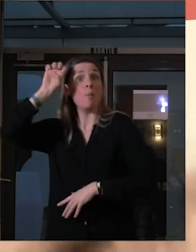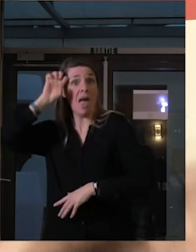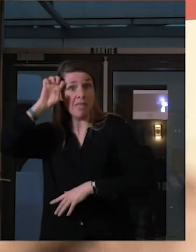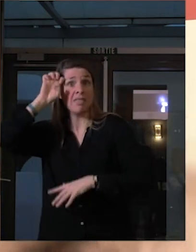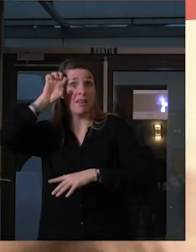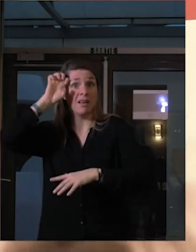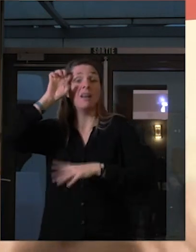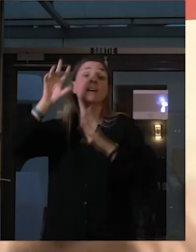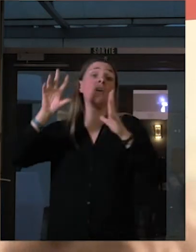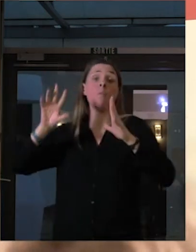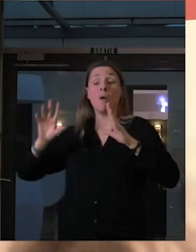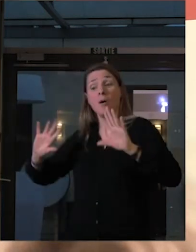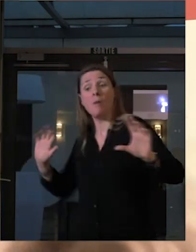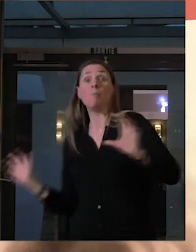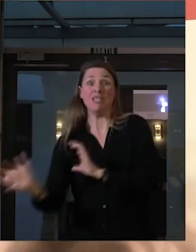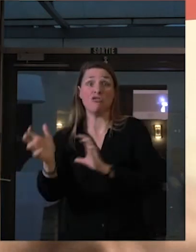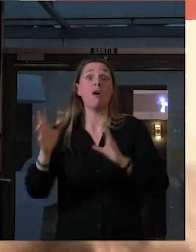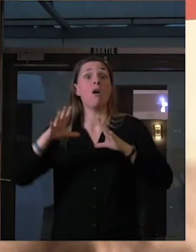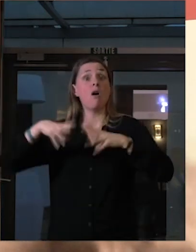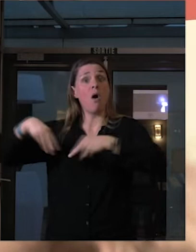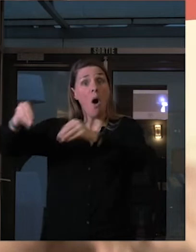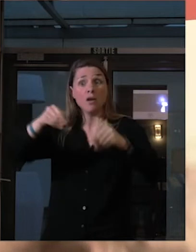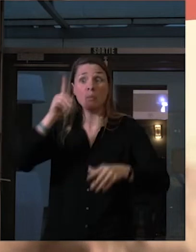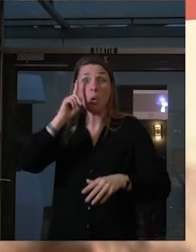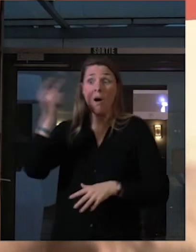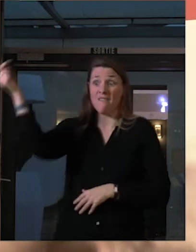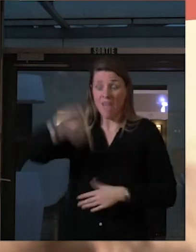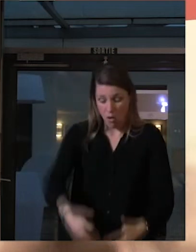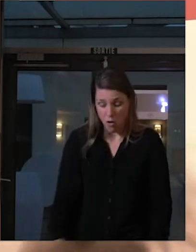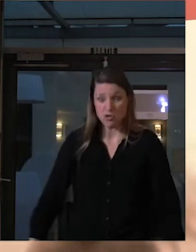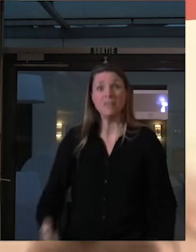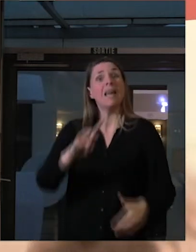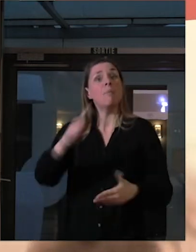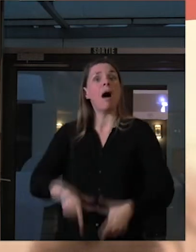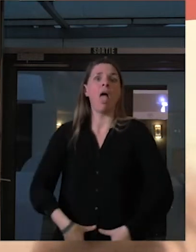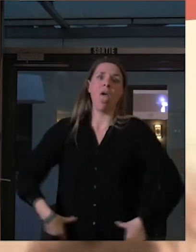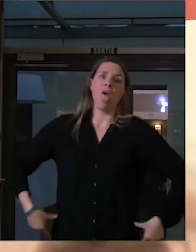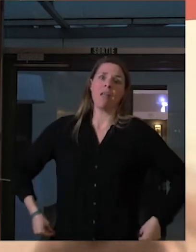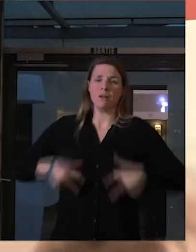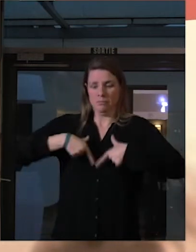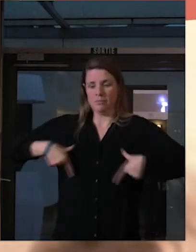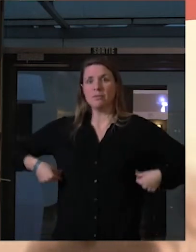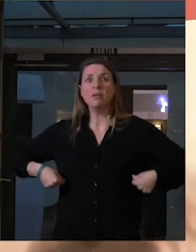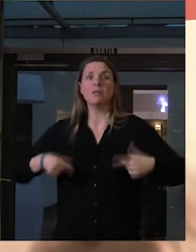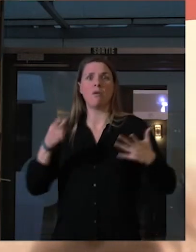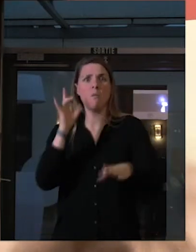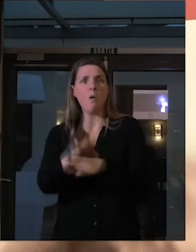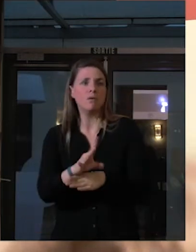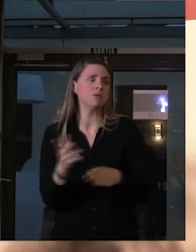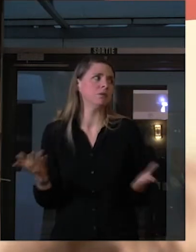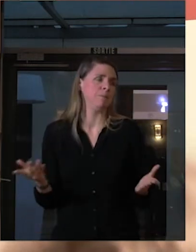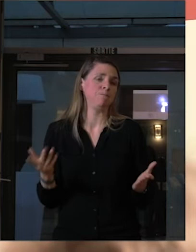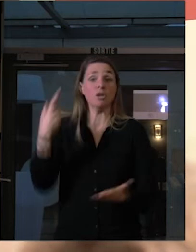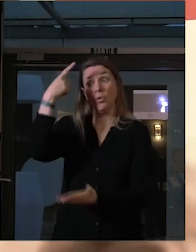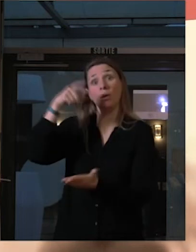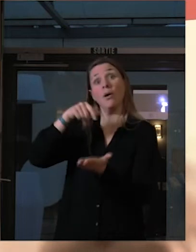beach hand, parce qu'elles avaient osé venir jouer en short et non en tenue réglementaire, en toute petite tenue réglementaire que